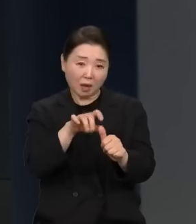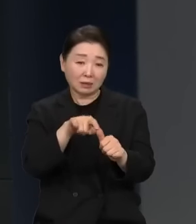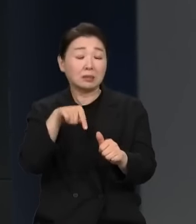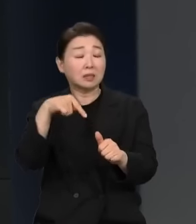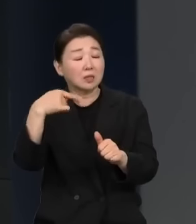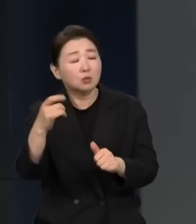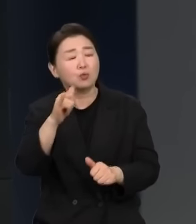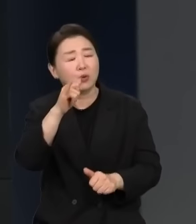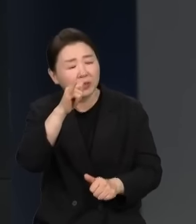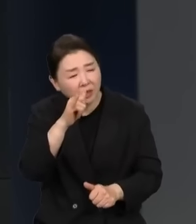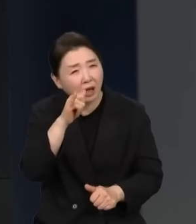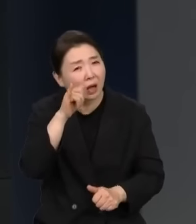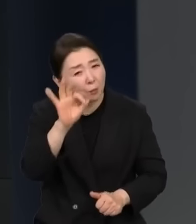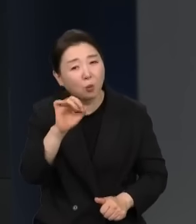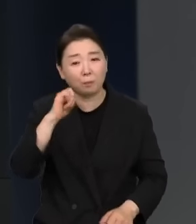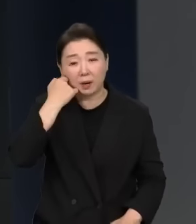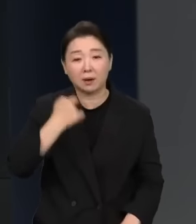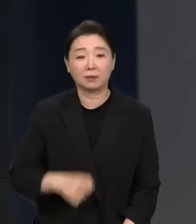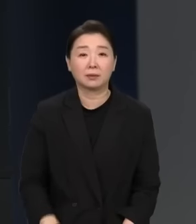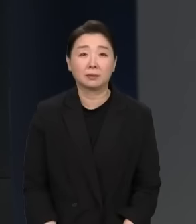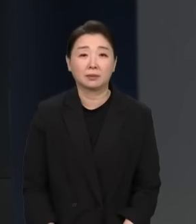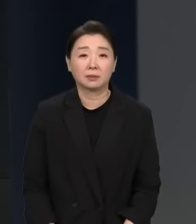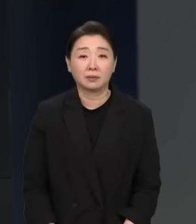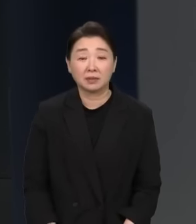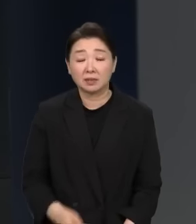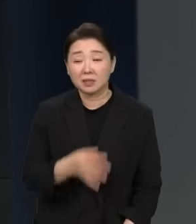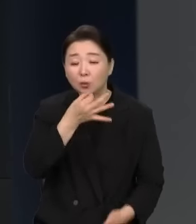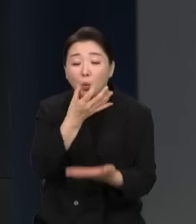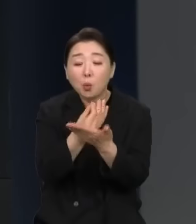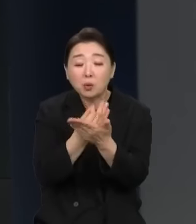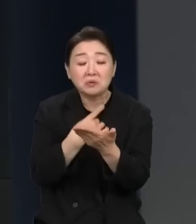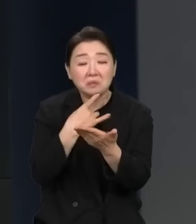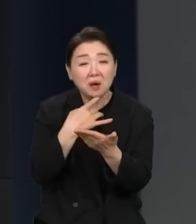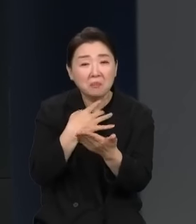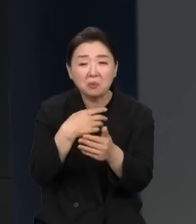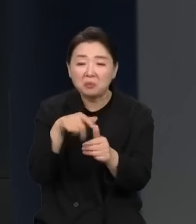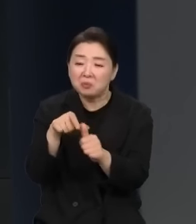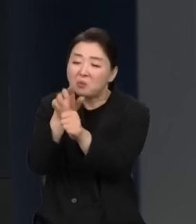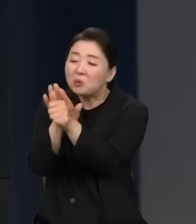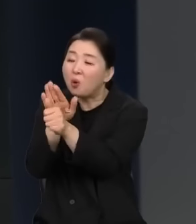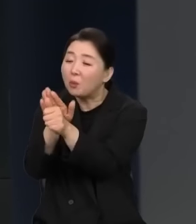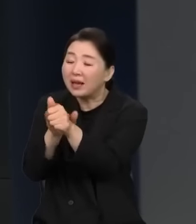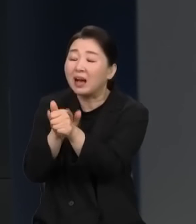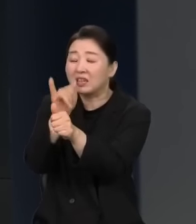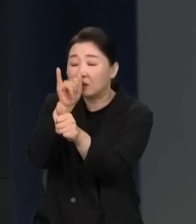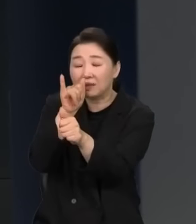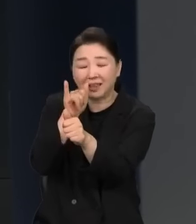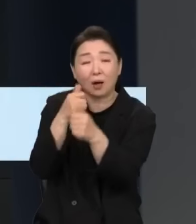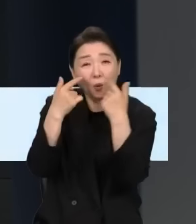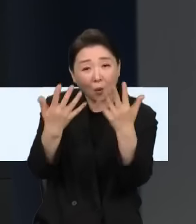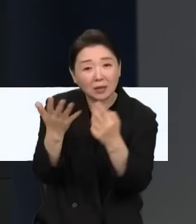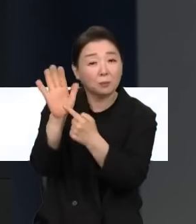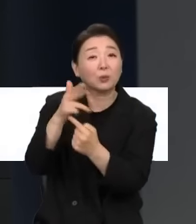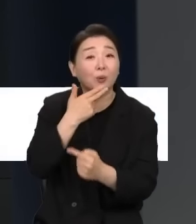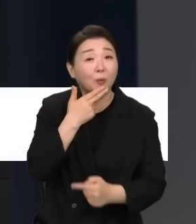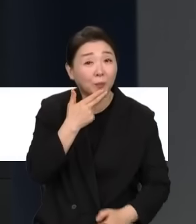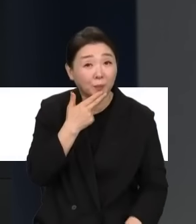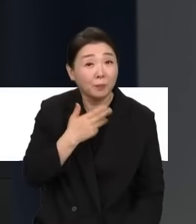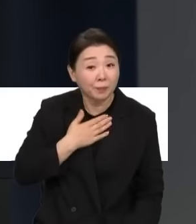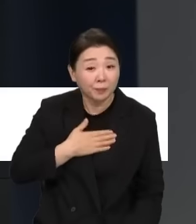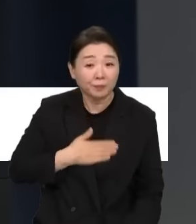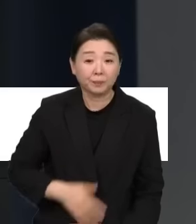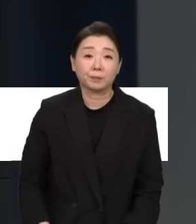것이다 이렇게 볼 수는 없는 겁니다네 물론 뭐이 녹취으로 저희가 구명 로비가 있었다 이렇게 단정하는 취지의 보도는 전혀 아닙니다